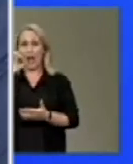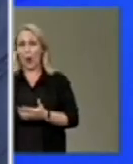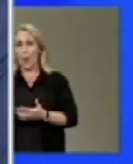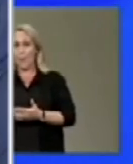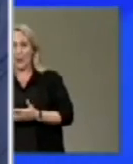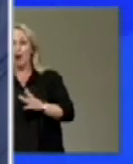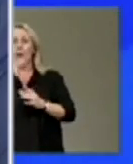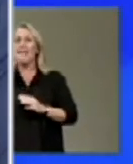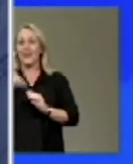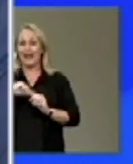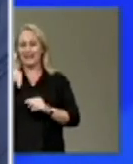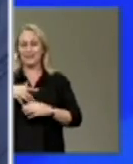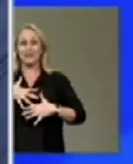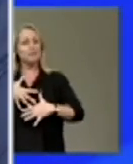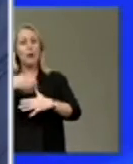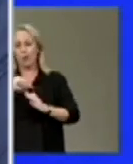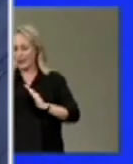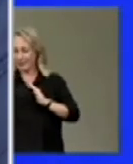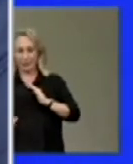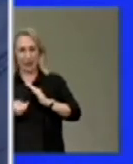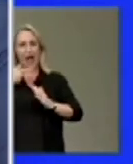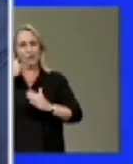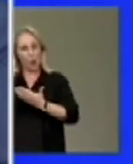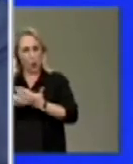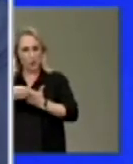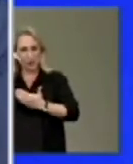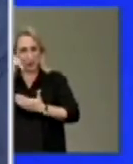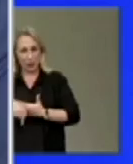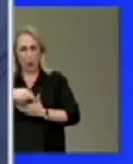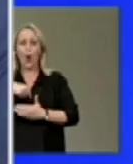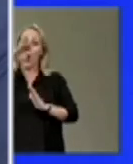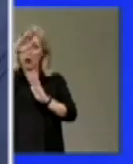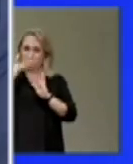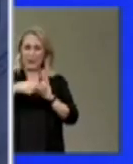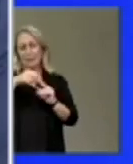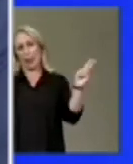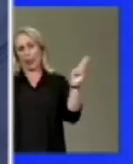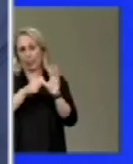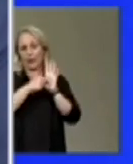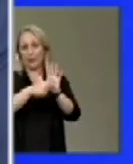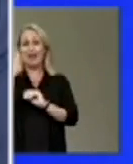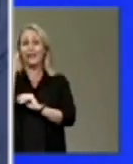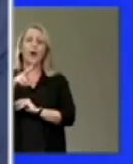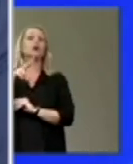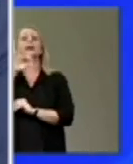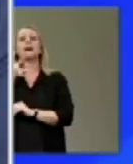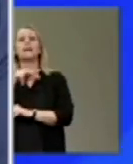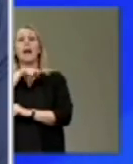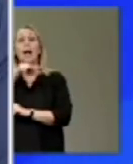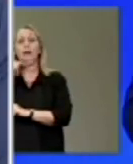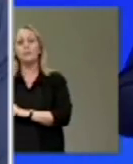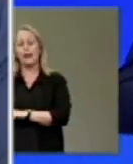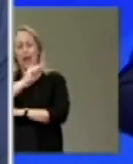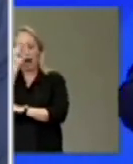μισθό και στο δημόσιο τομέα μάλιστα σας ευχαριστούμε πάρα πολύ να στε καλά καλό σας